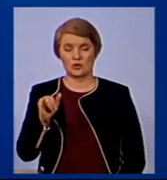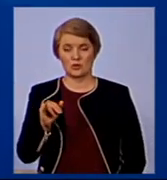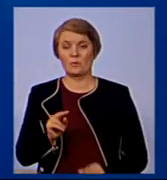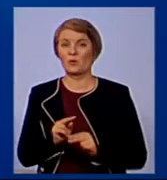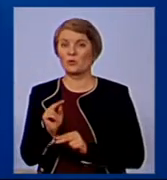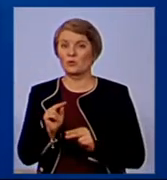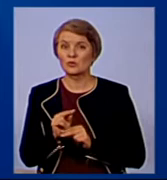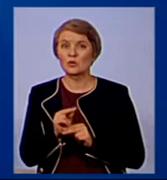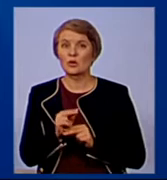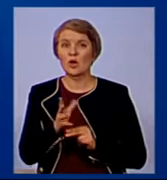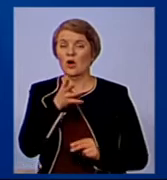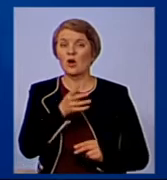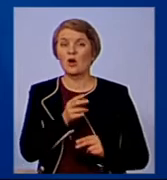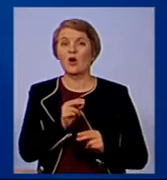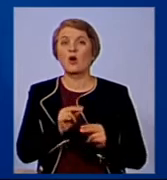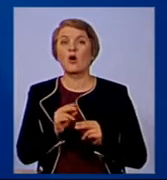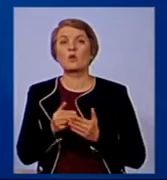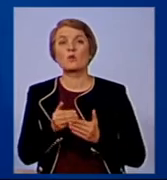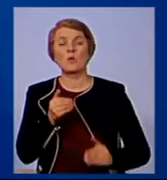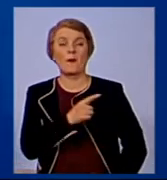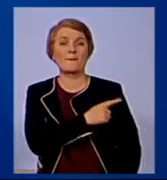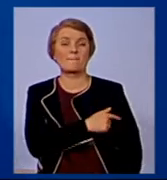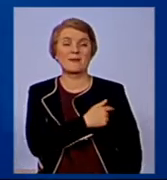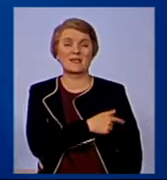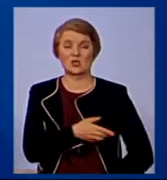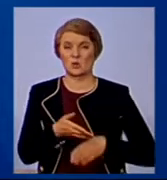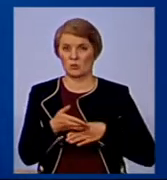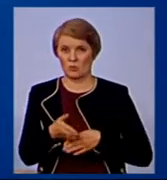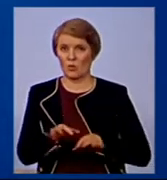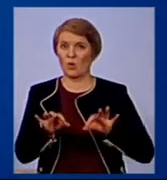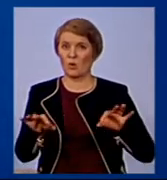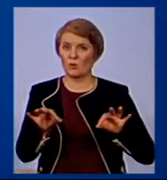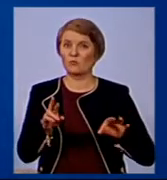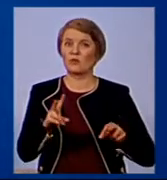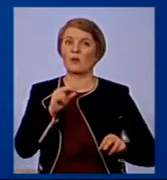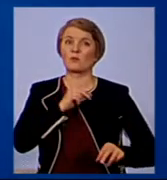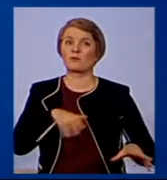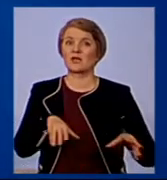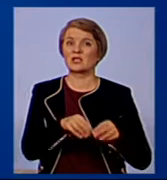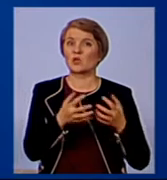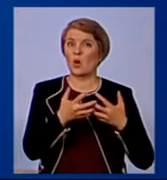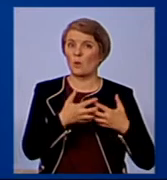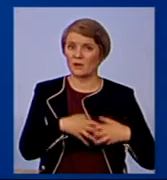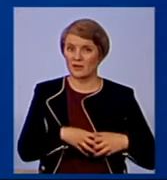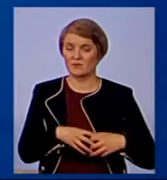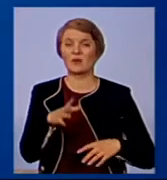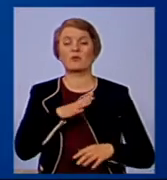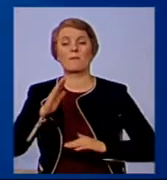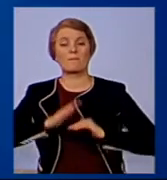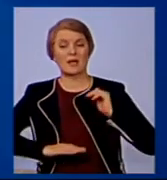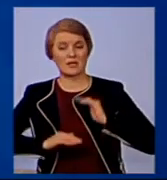домедичної допомоги, роз'яснили, як працювати з обладнанням і влаштували практичні заняття. На одному з них побувала Ірина